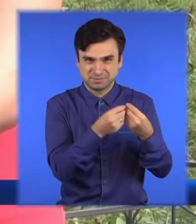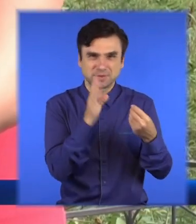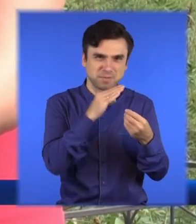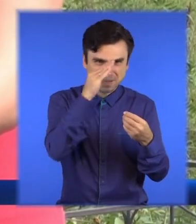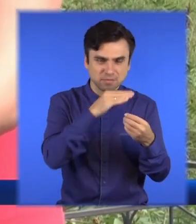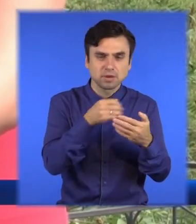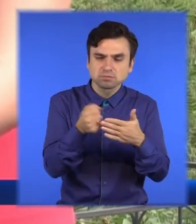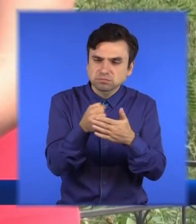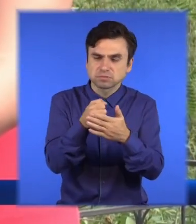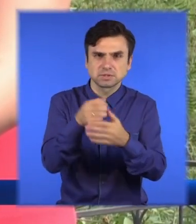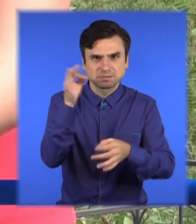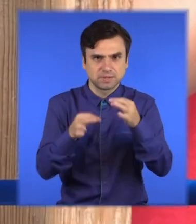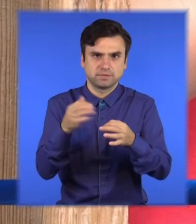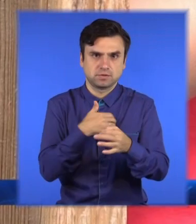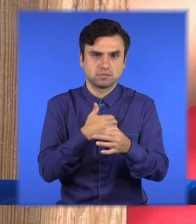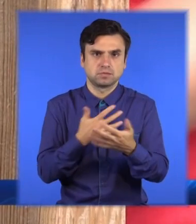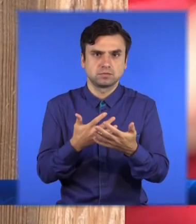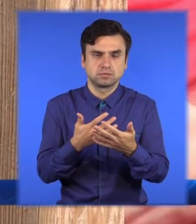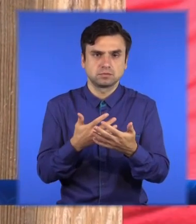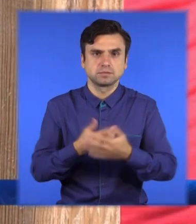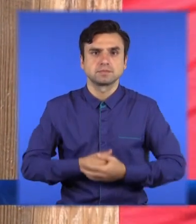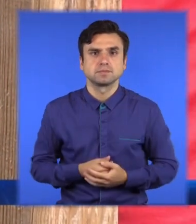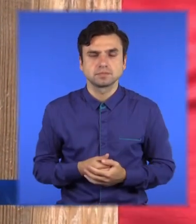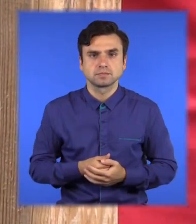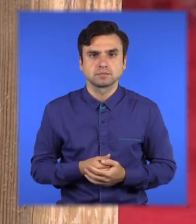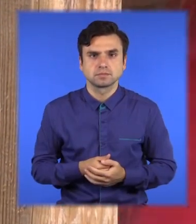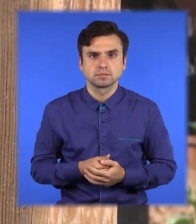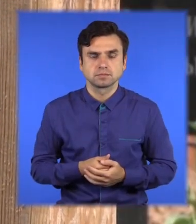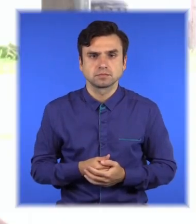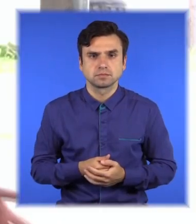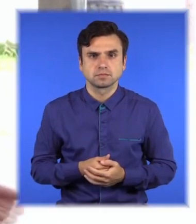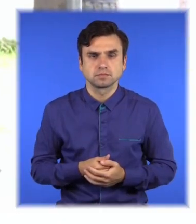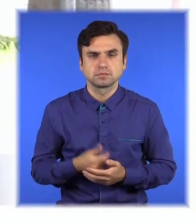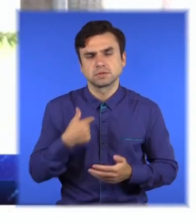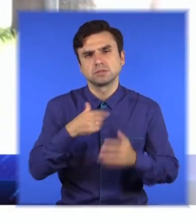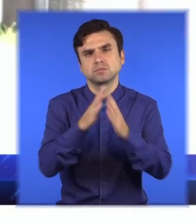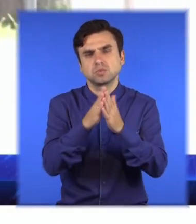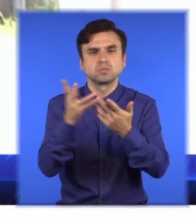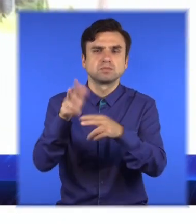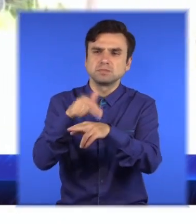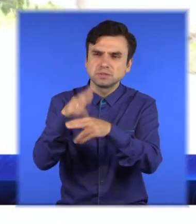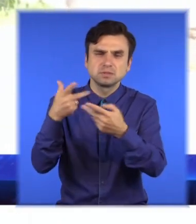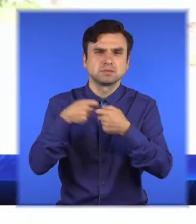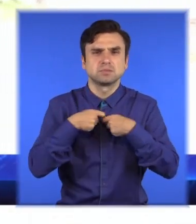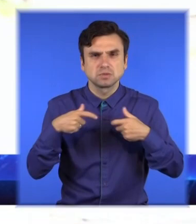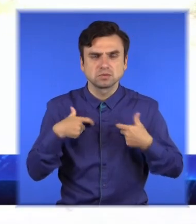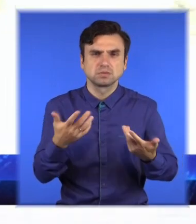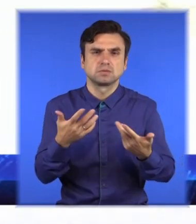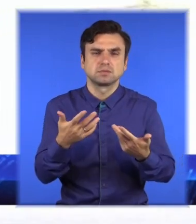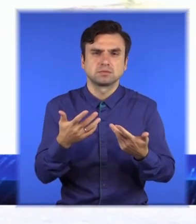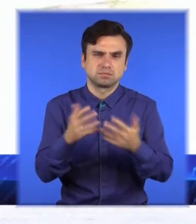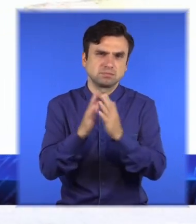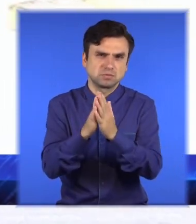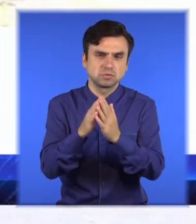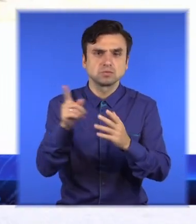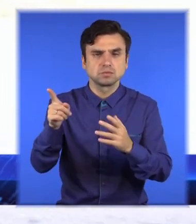сім'я, прагне до правди та справедливості, тому опускати руки не збирається. Тим часом я звертаюся до слідства та